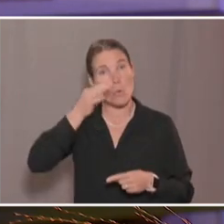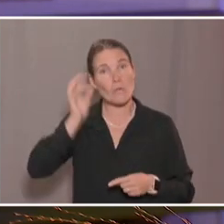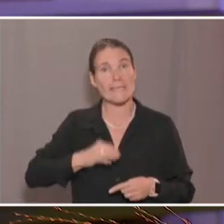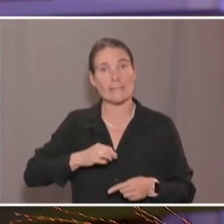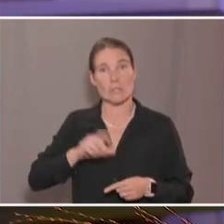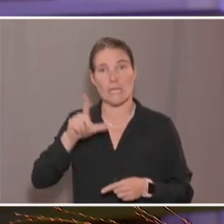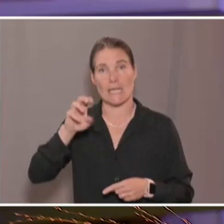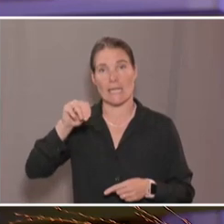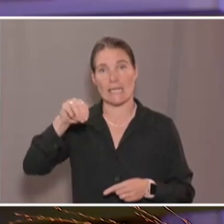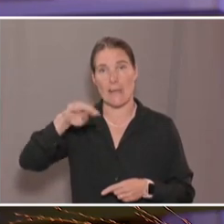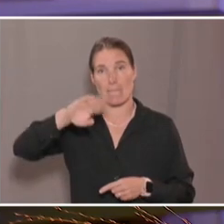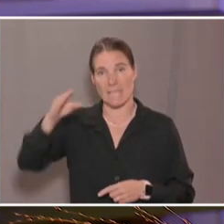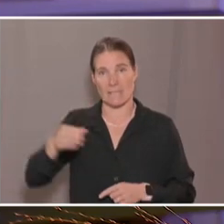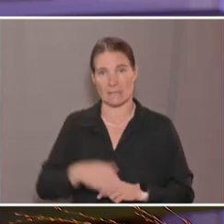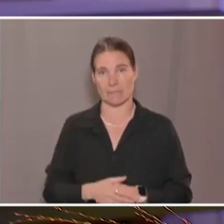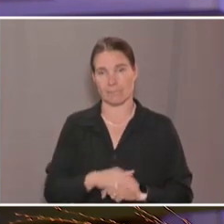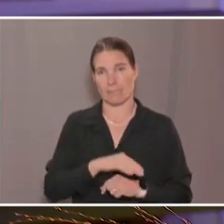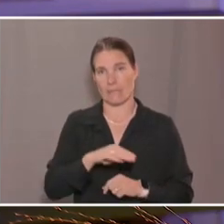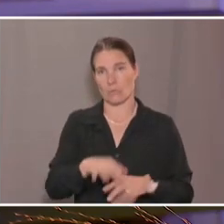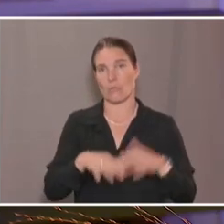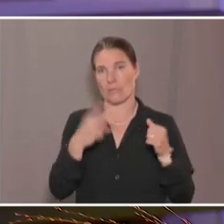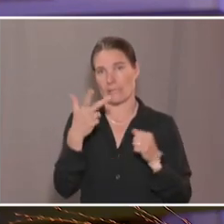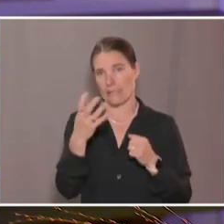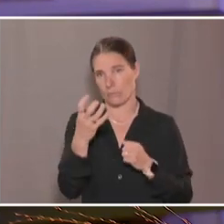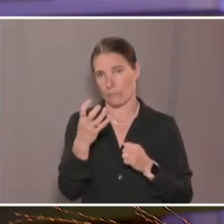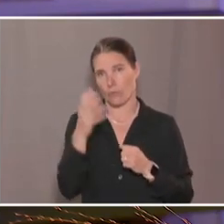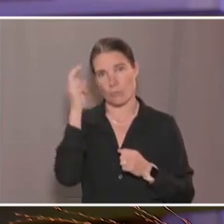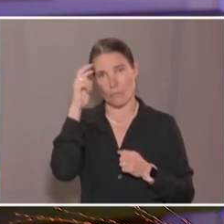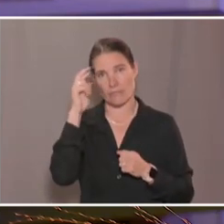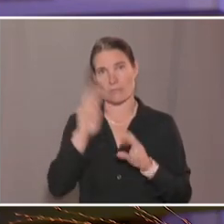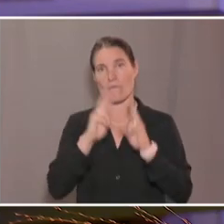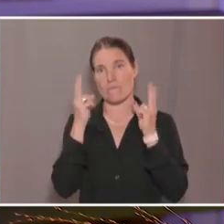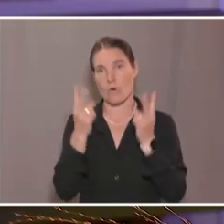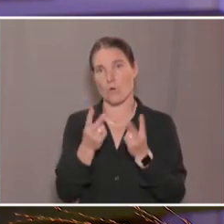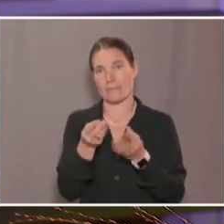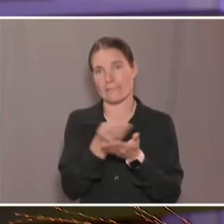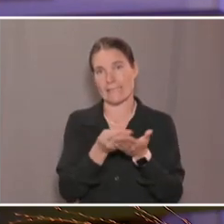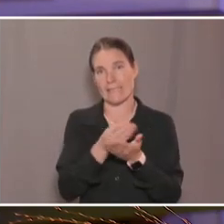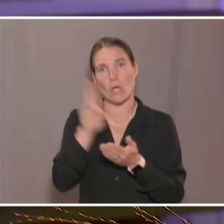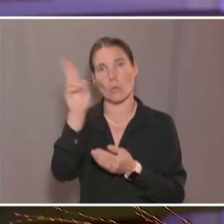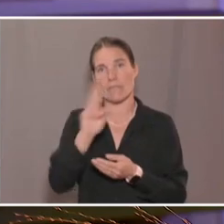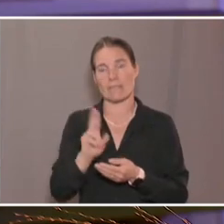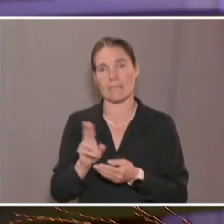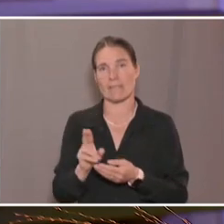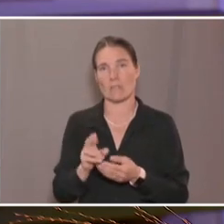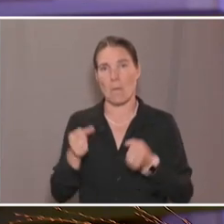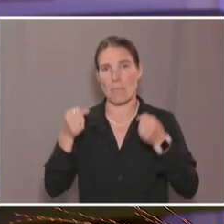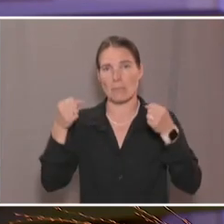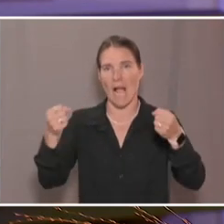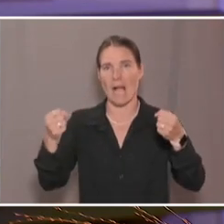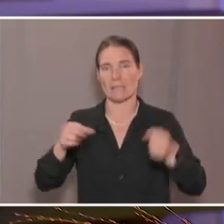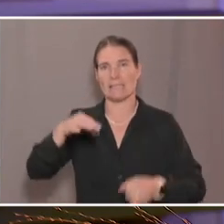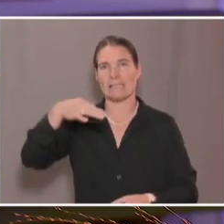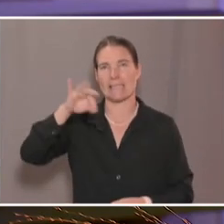Lemberg. Ab 1943 Professor für Volkslehre an der Universität Prag und Direktor